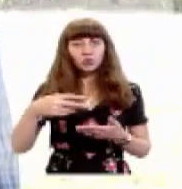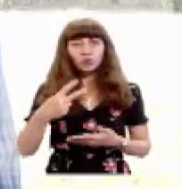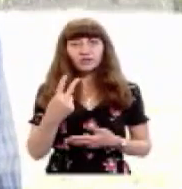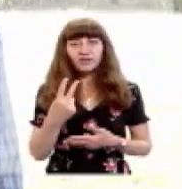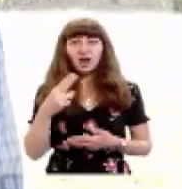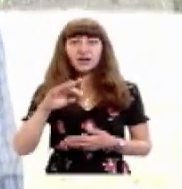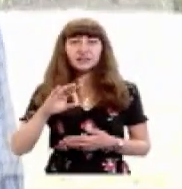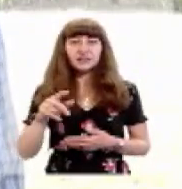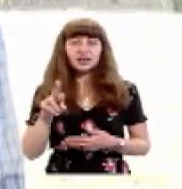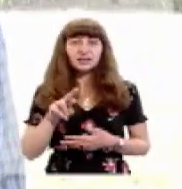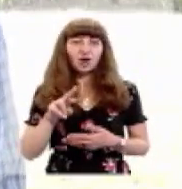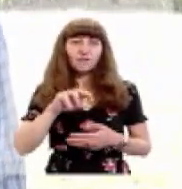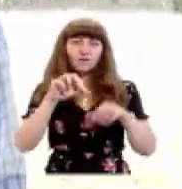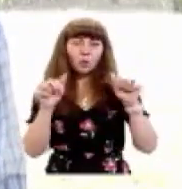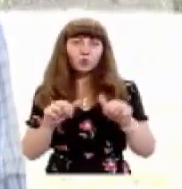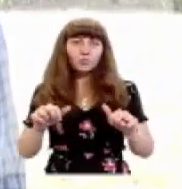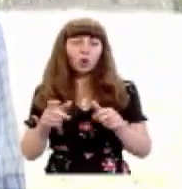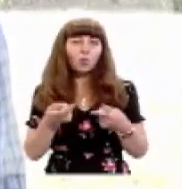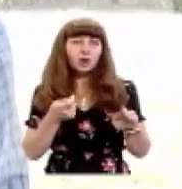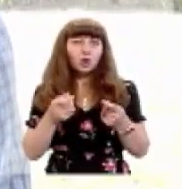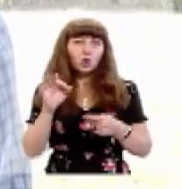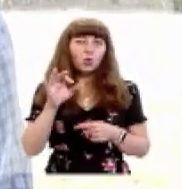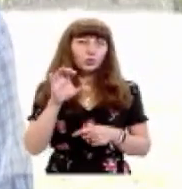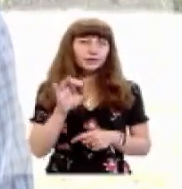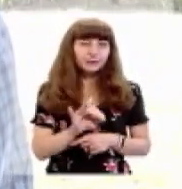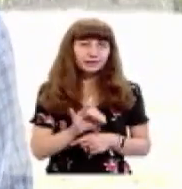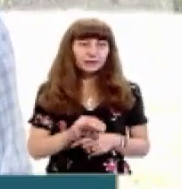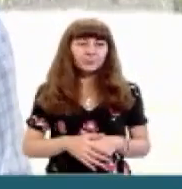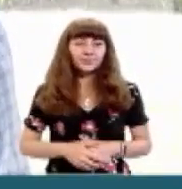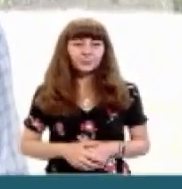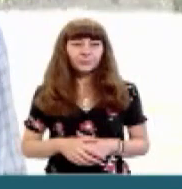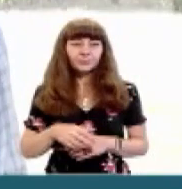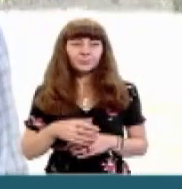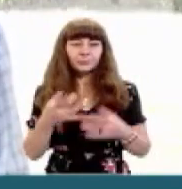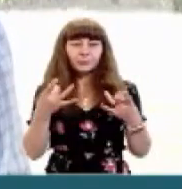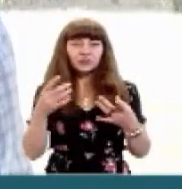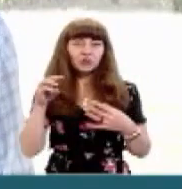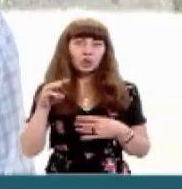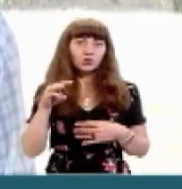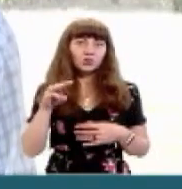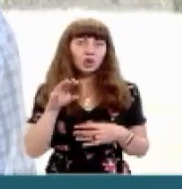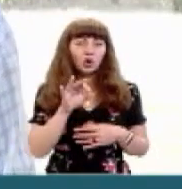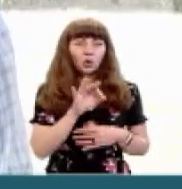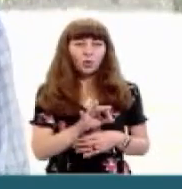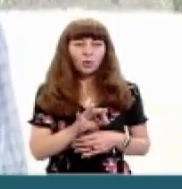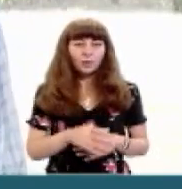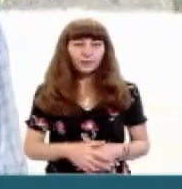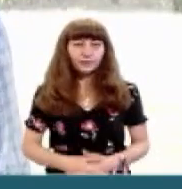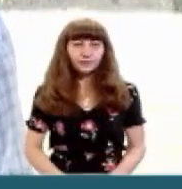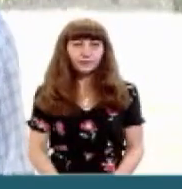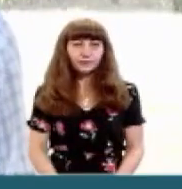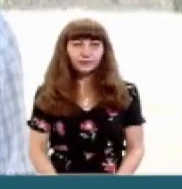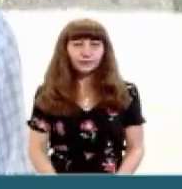статья формы управления. Это ОСИ, объединение собственников имущества, простое товарищество, это меньше, чем 30